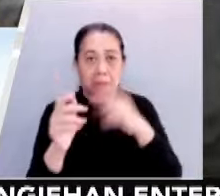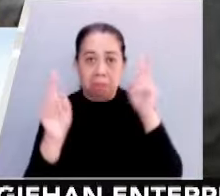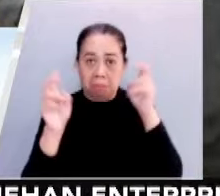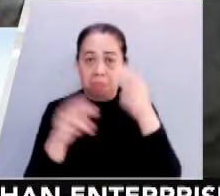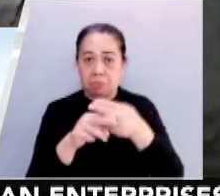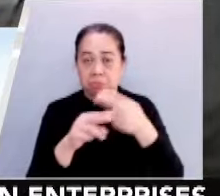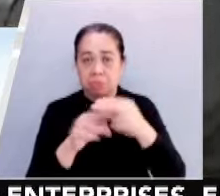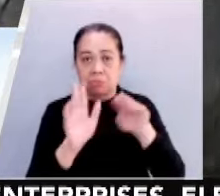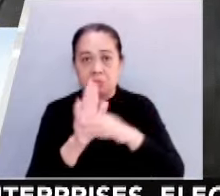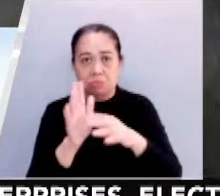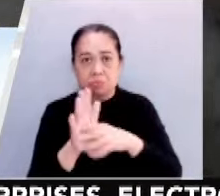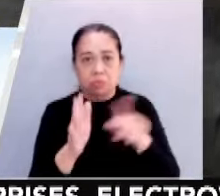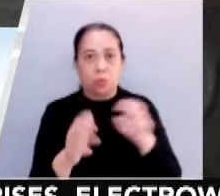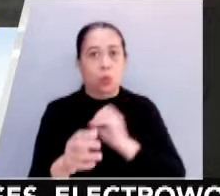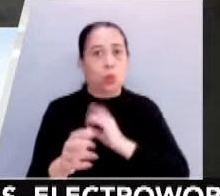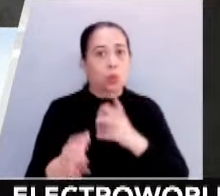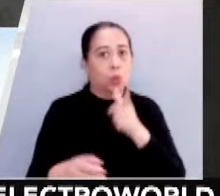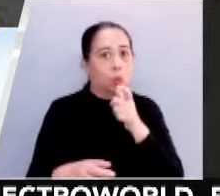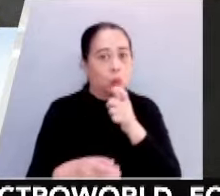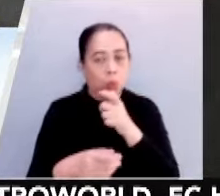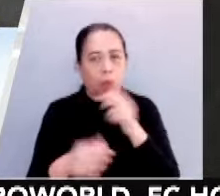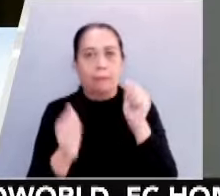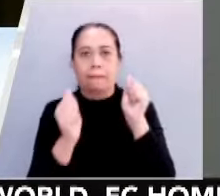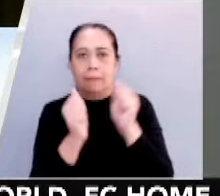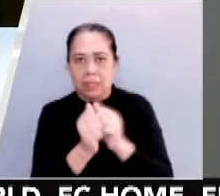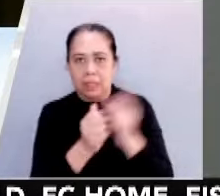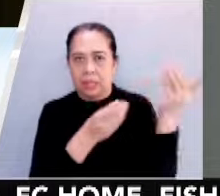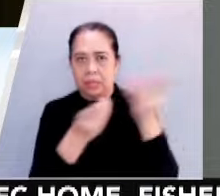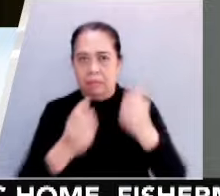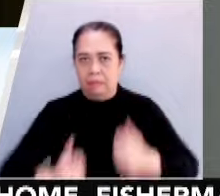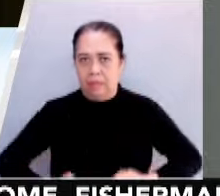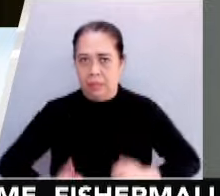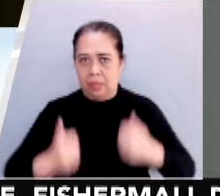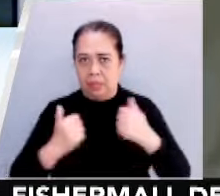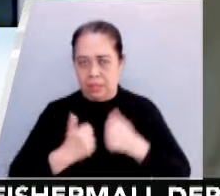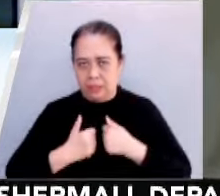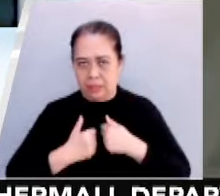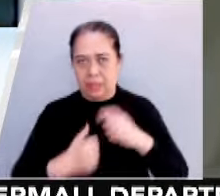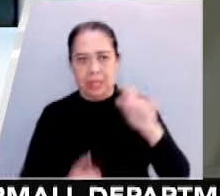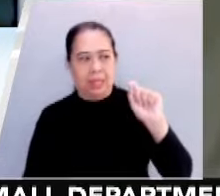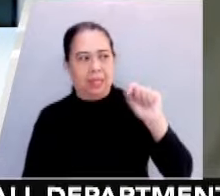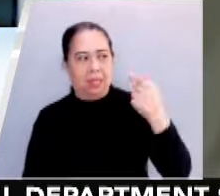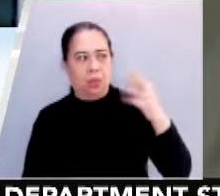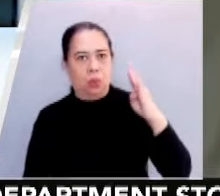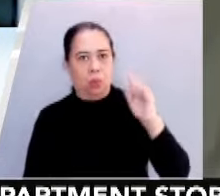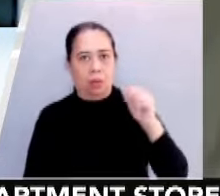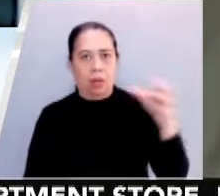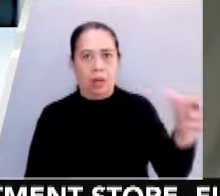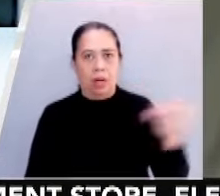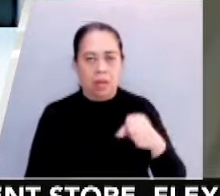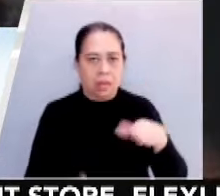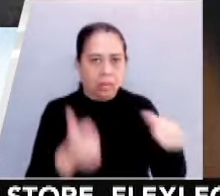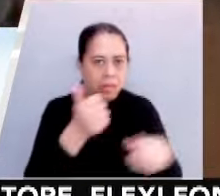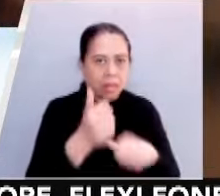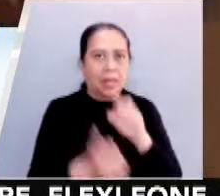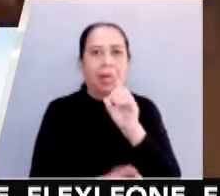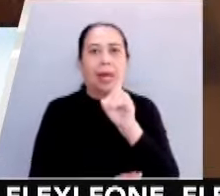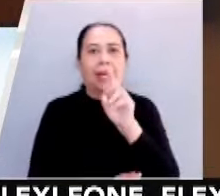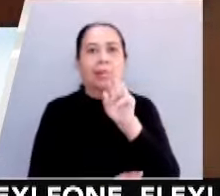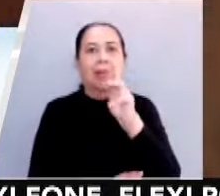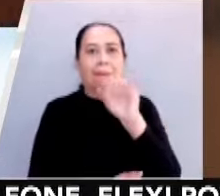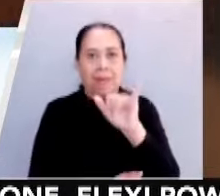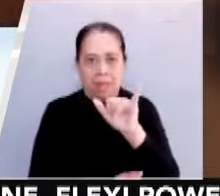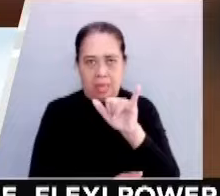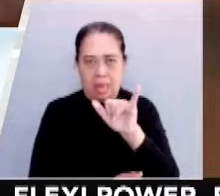detalye ng may-ari nito pati na delivery address. Si Taguba naman ang kumuha kay Tatad bilang dummy consignee. Hindi rin